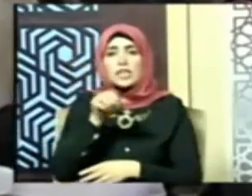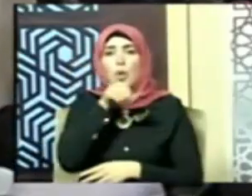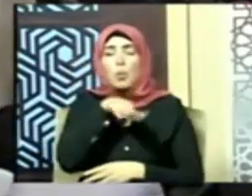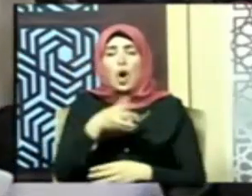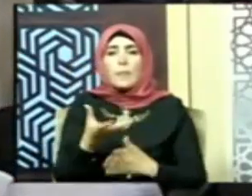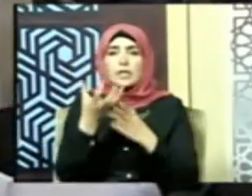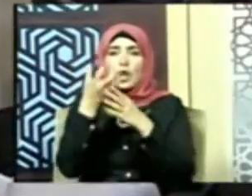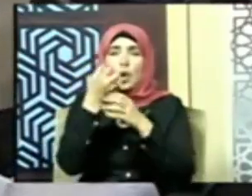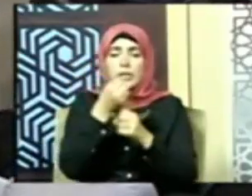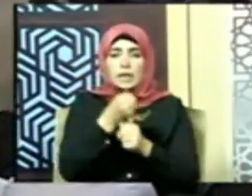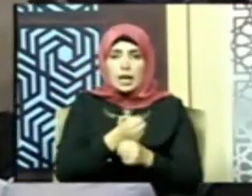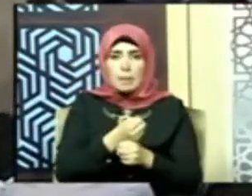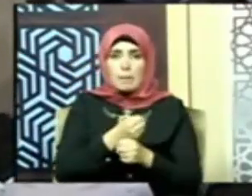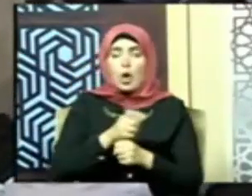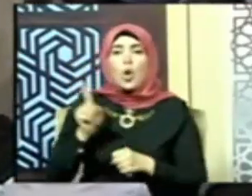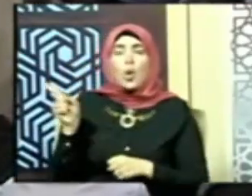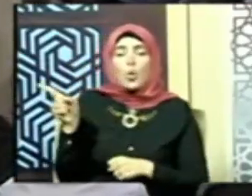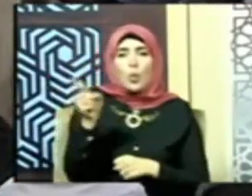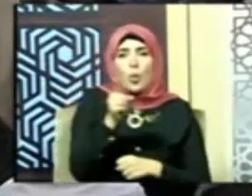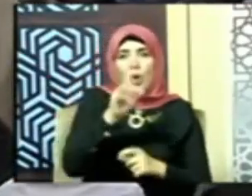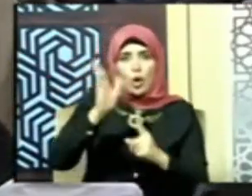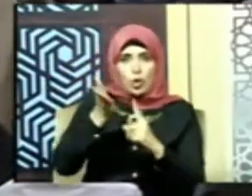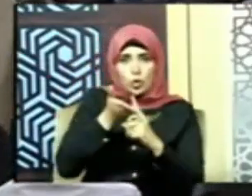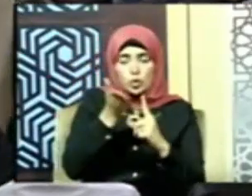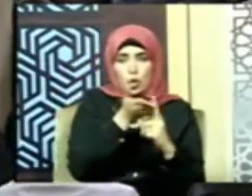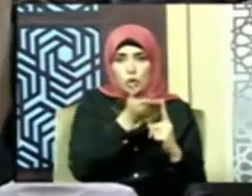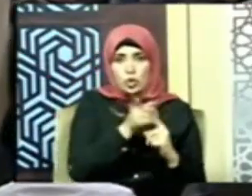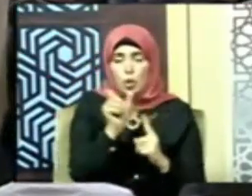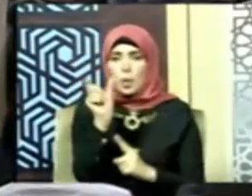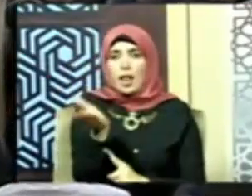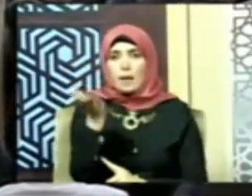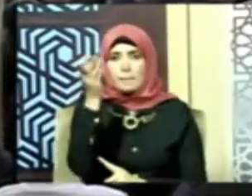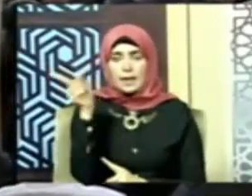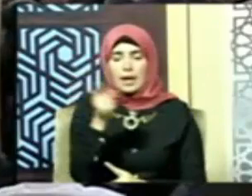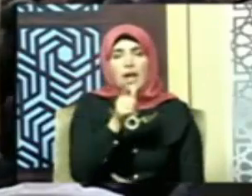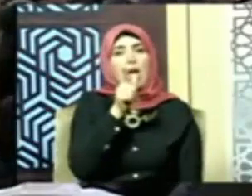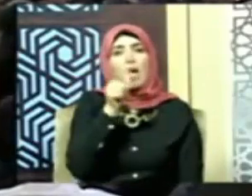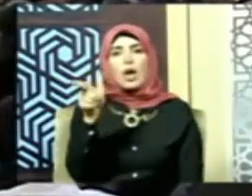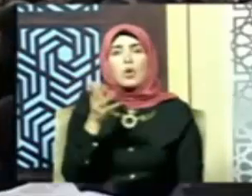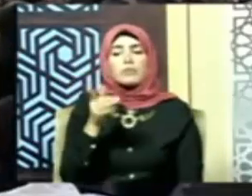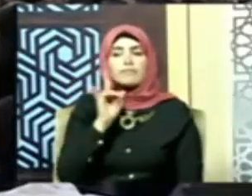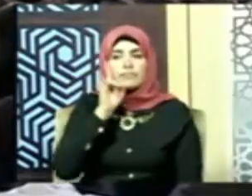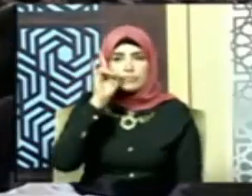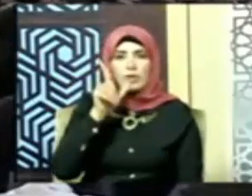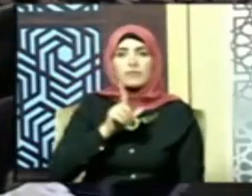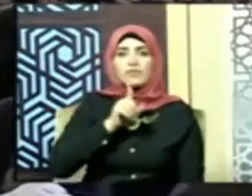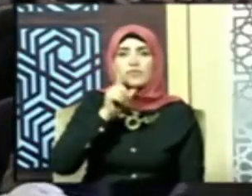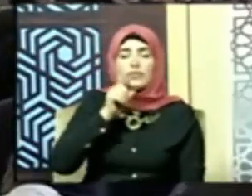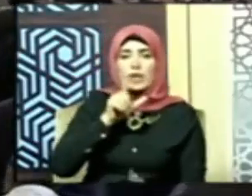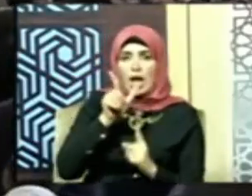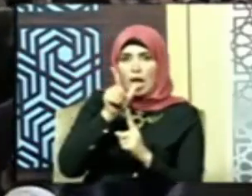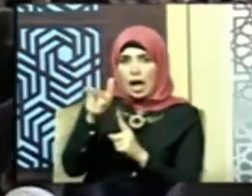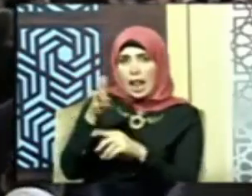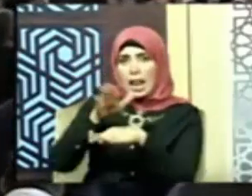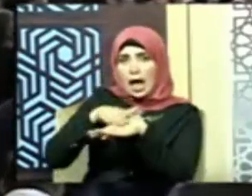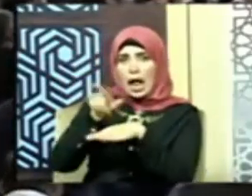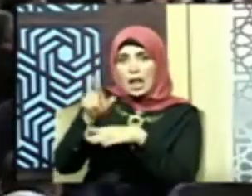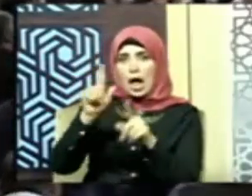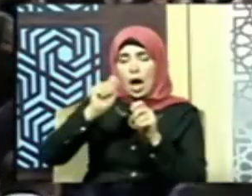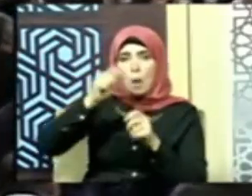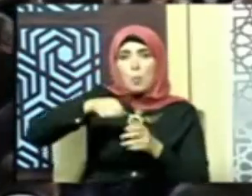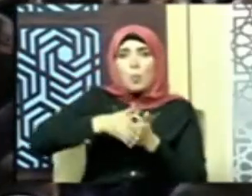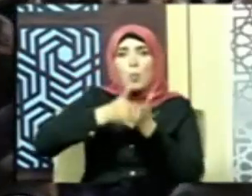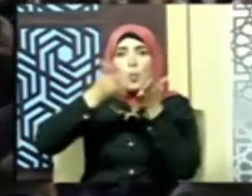صلى الله عليه وسلم وغيرهم من الأنبياء. فقالوا في شأن سيدنا موسى وسيدنا